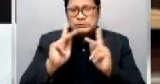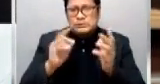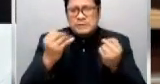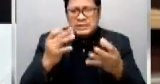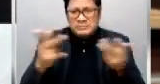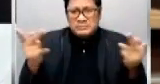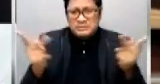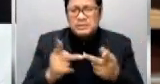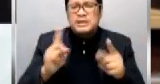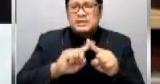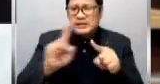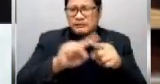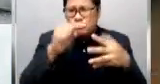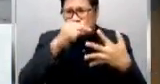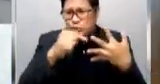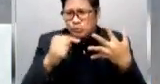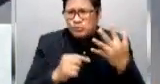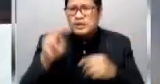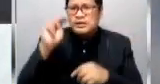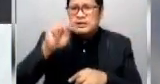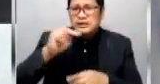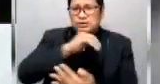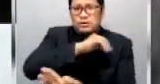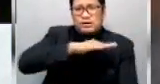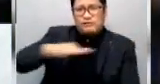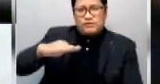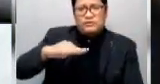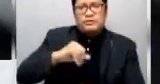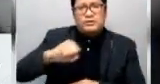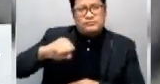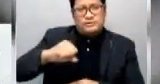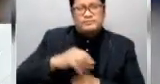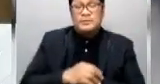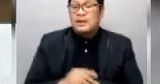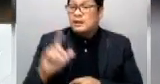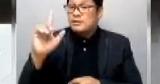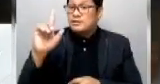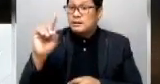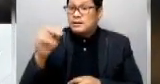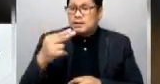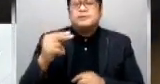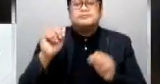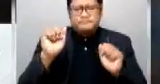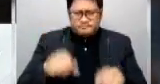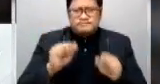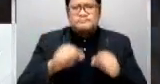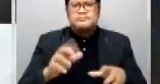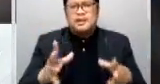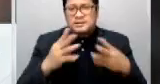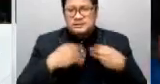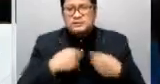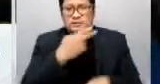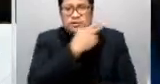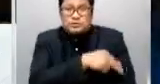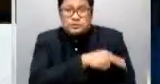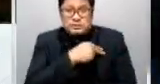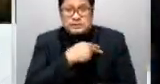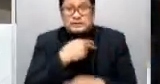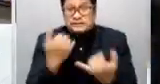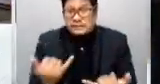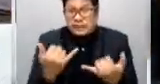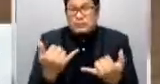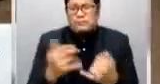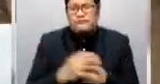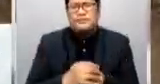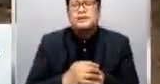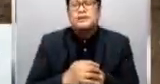na mga kailangan nating iwasan. Sabi rin ng DOH, kaya pa naman daw ng kapasidad ng mga ospital ang sitwasyon ngayon. Pinakilos ng